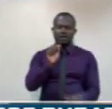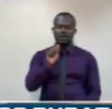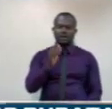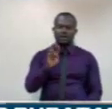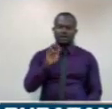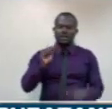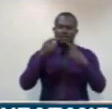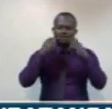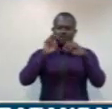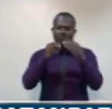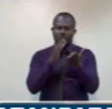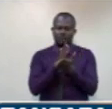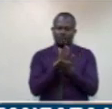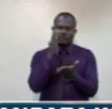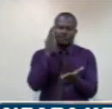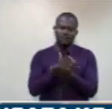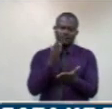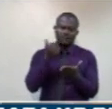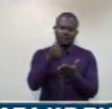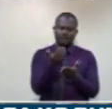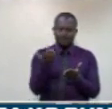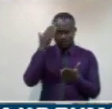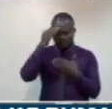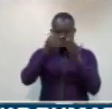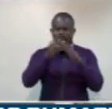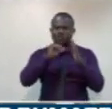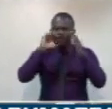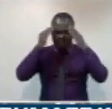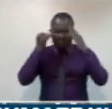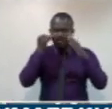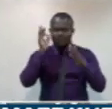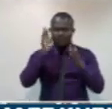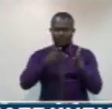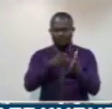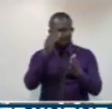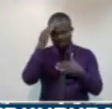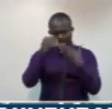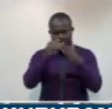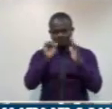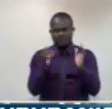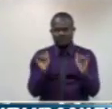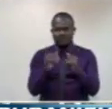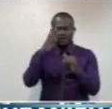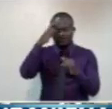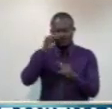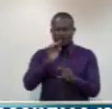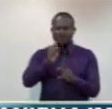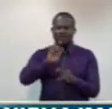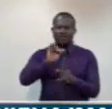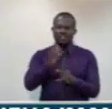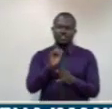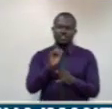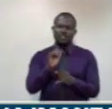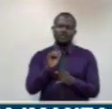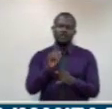Kariste avuga ko koko ubu babaye bahagaritse abana kuko batazi niba bazishyurirwa, kubera ko bagerageje kwibutsa Farije gusoza